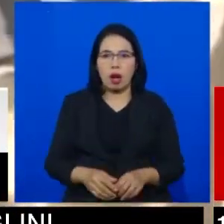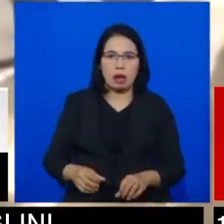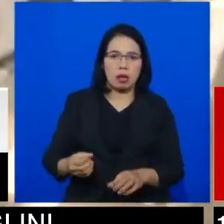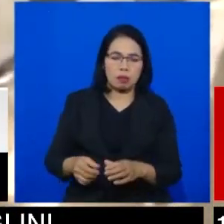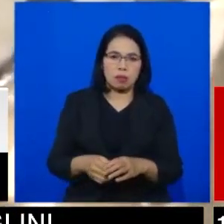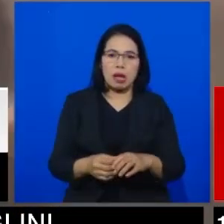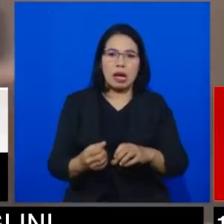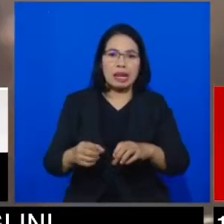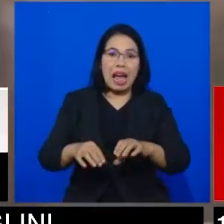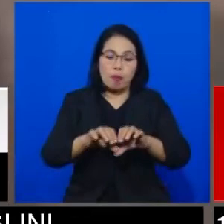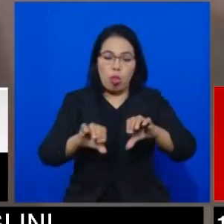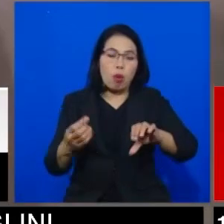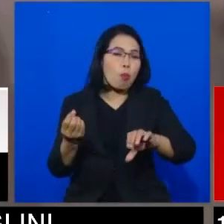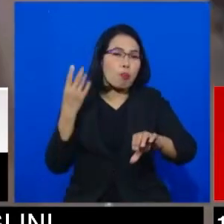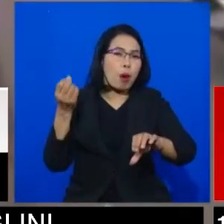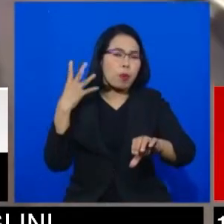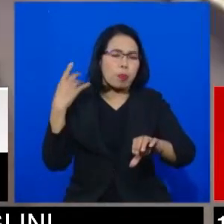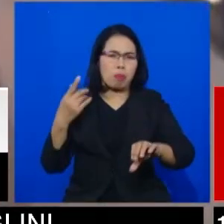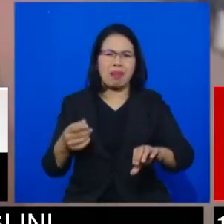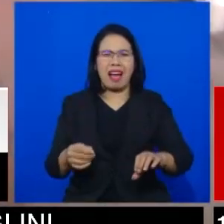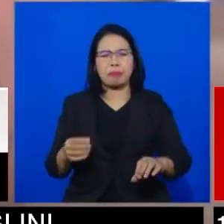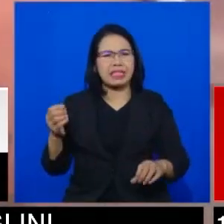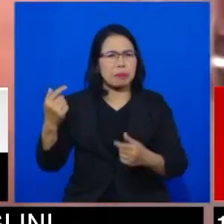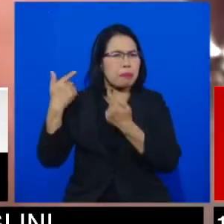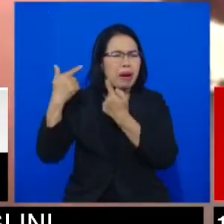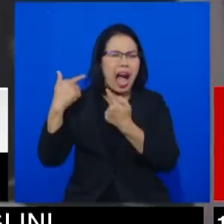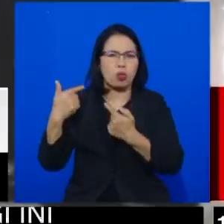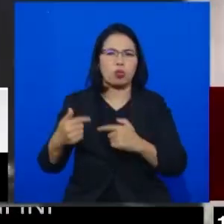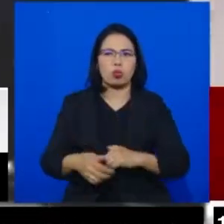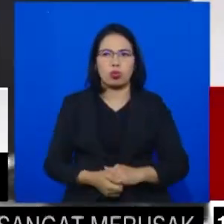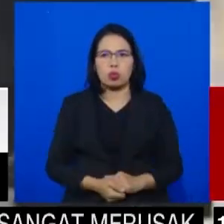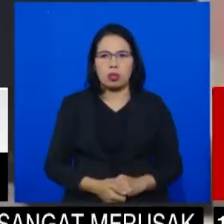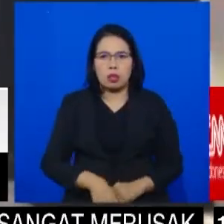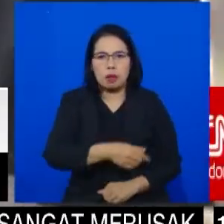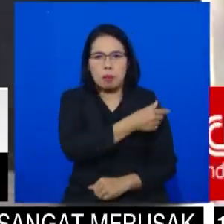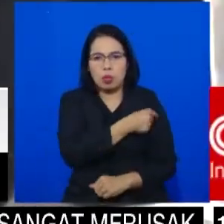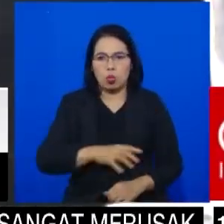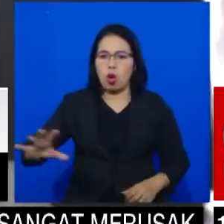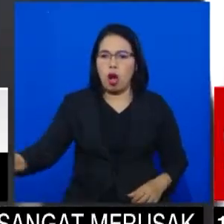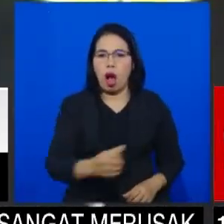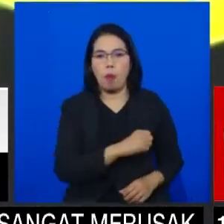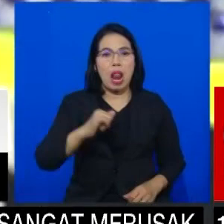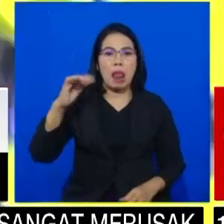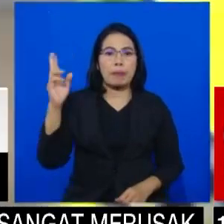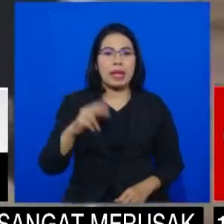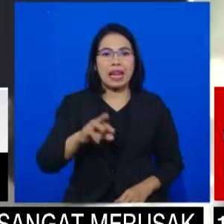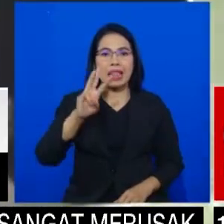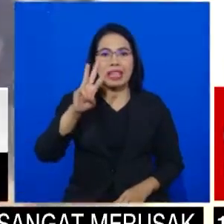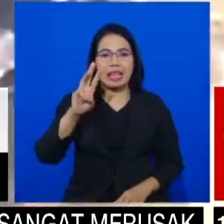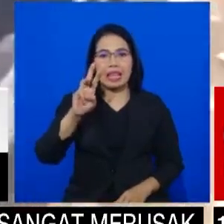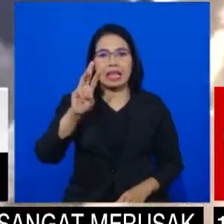standar pabrik. Selain menerapkan tilang elektronik kepada pengendara, petugas mengangkut lebih dari 30 kendaraan untuk